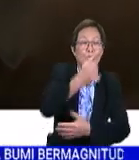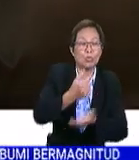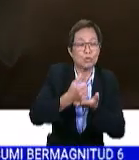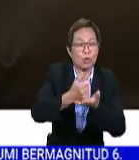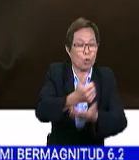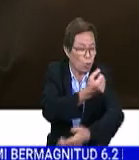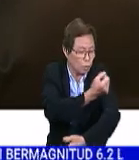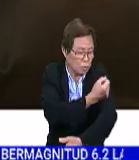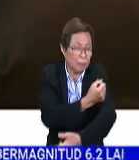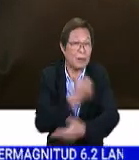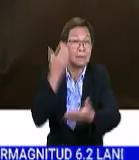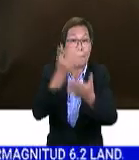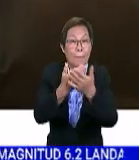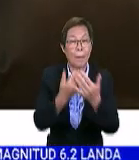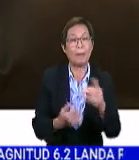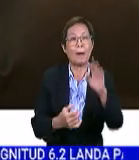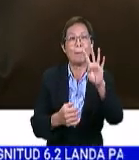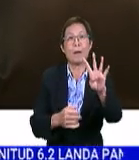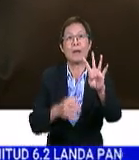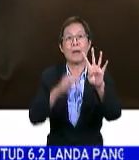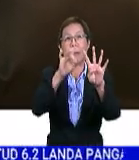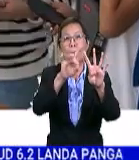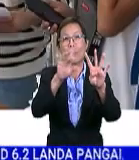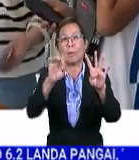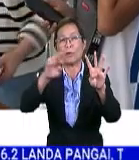Sehingga kini